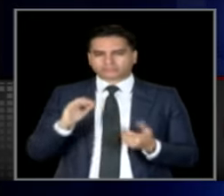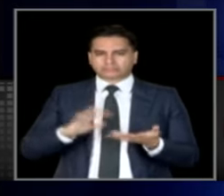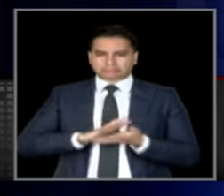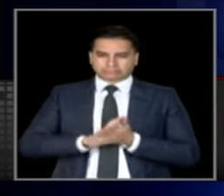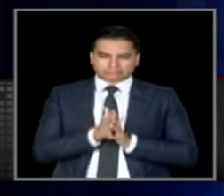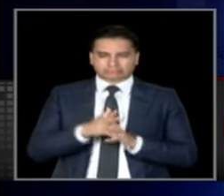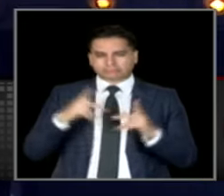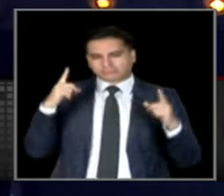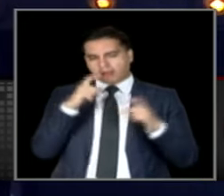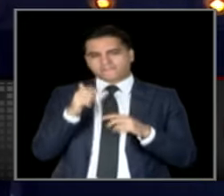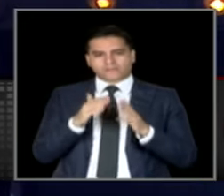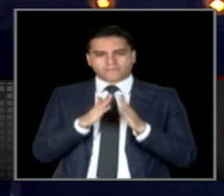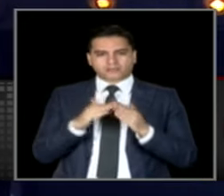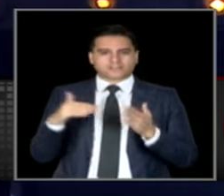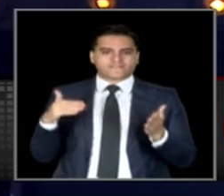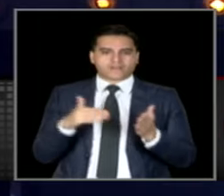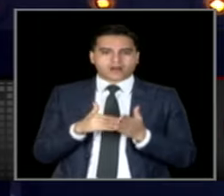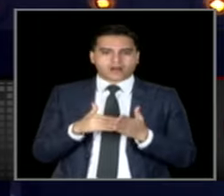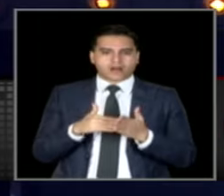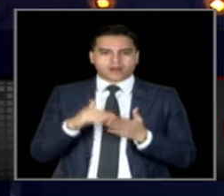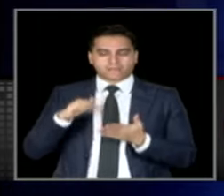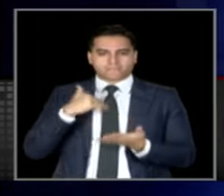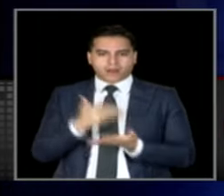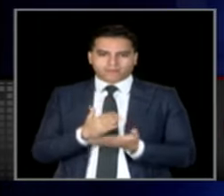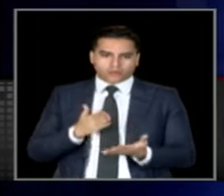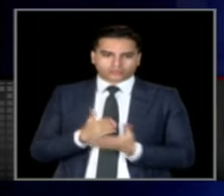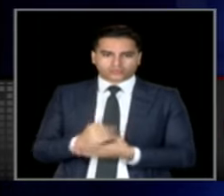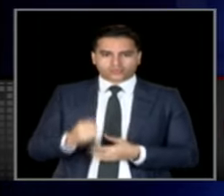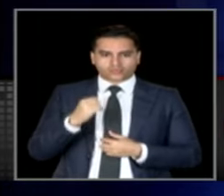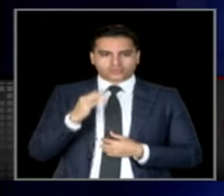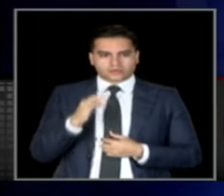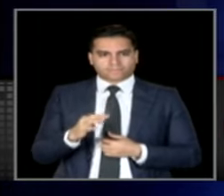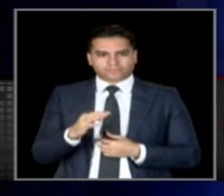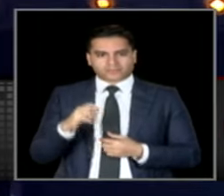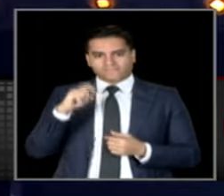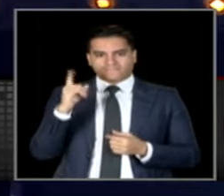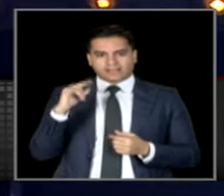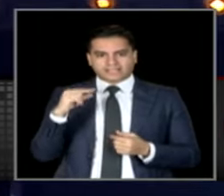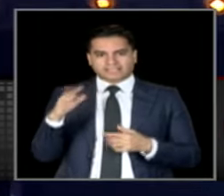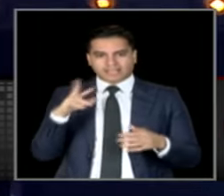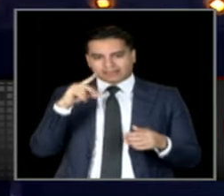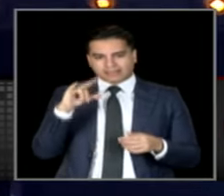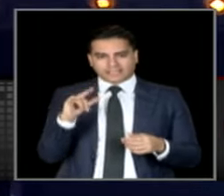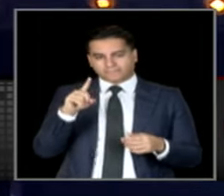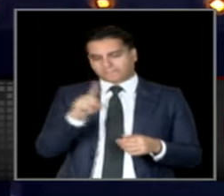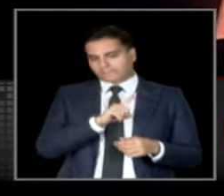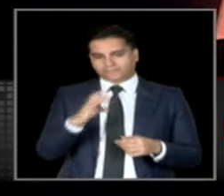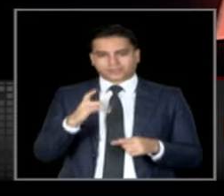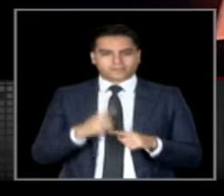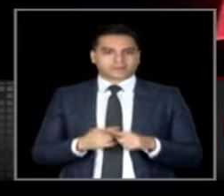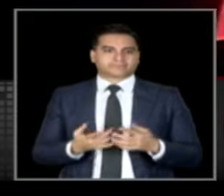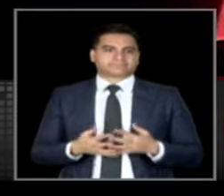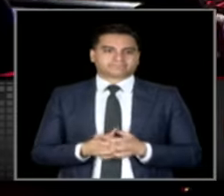مصر، والمرافعة دي كانت عظيمة. إجابتك؟ فريد الديب. طبعاً إجابة